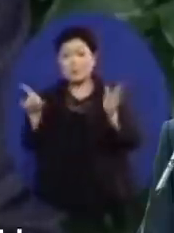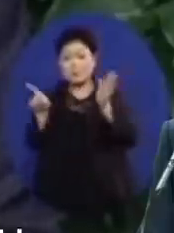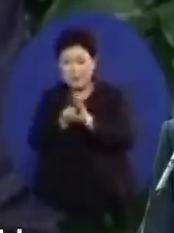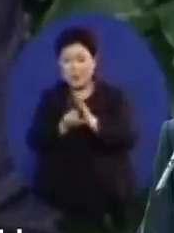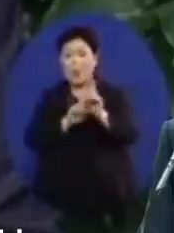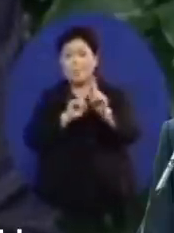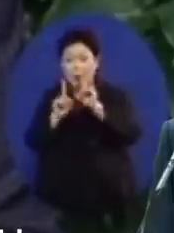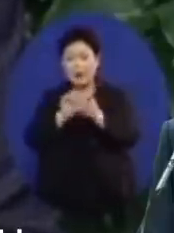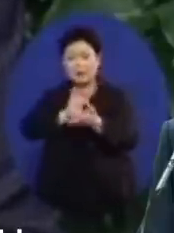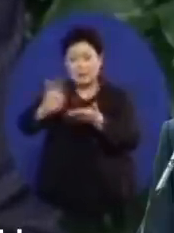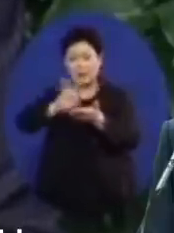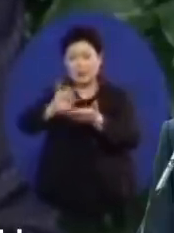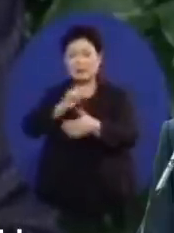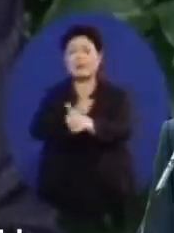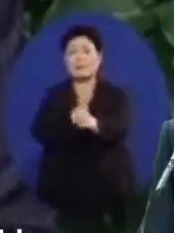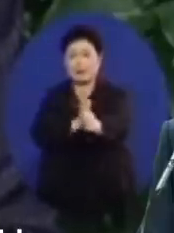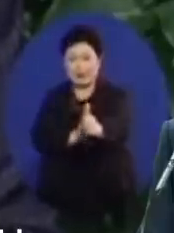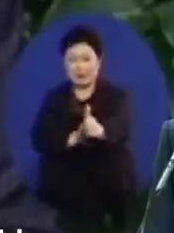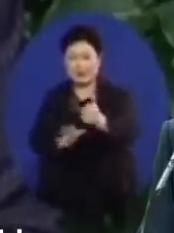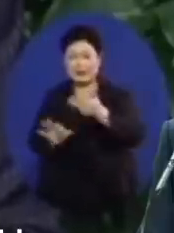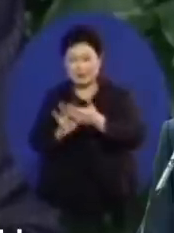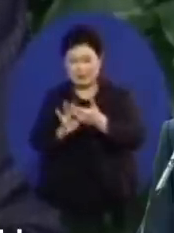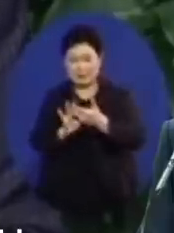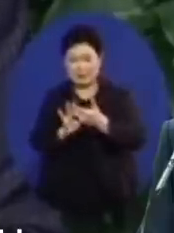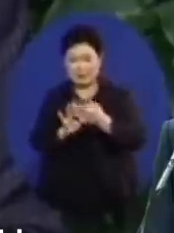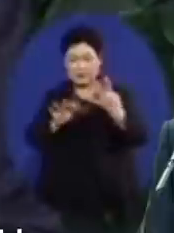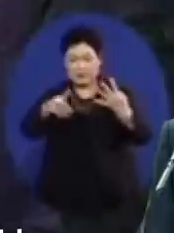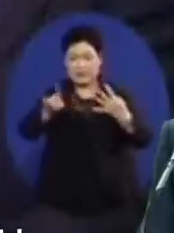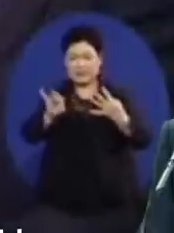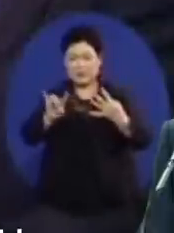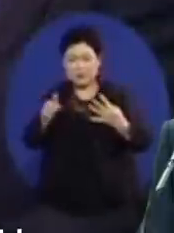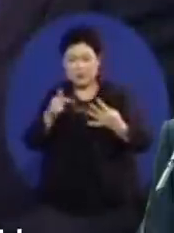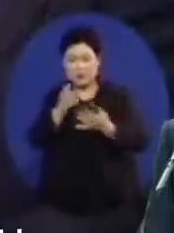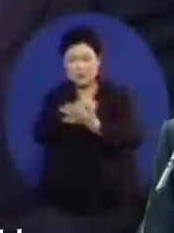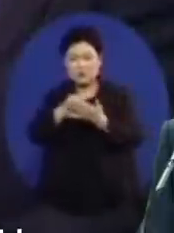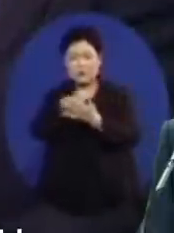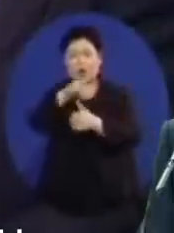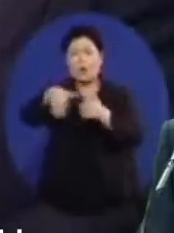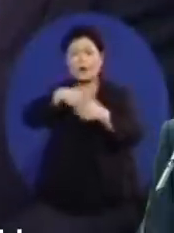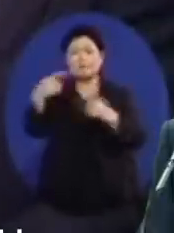그렇게 말하십시오. 그러면 여러분의 문명과 환경이 그렇게 달라지는